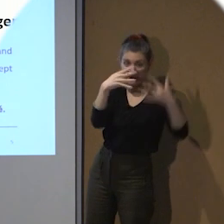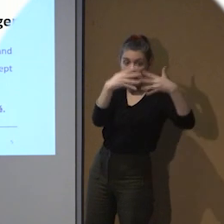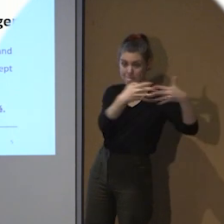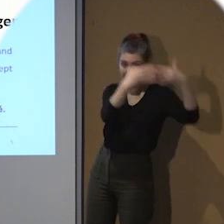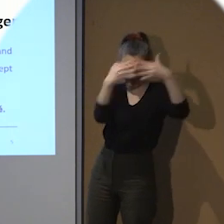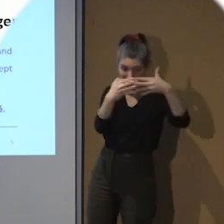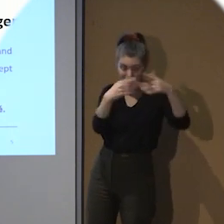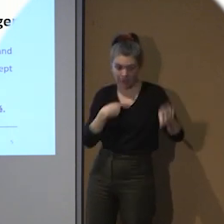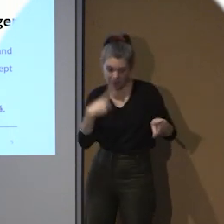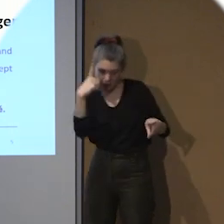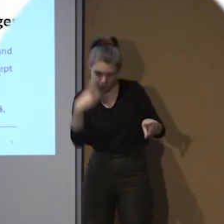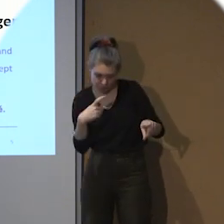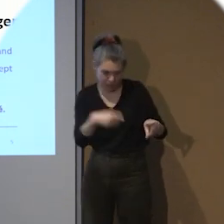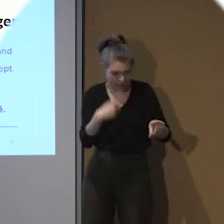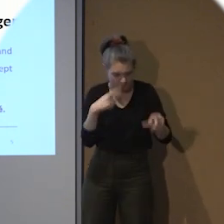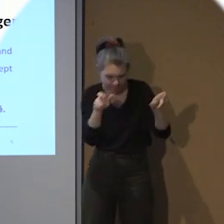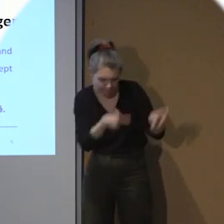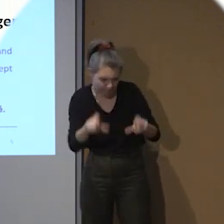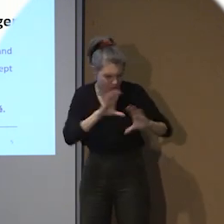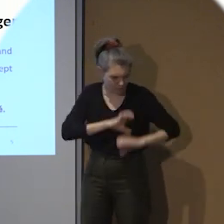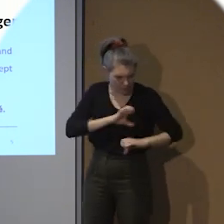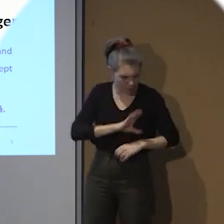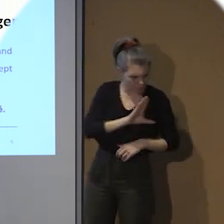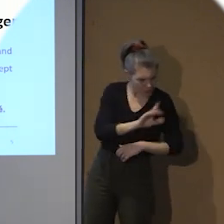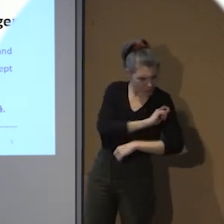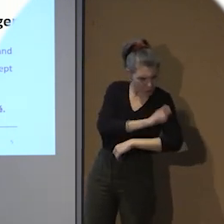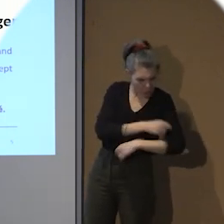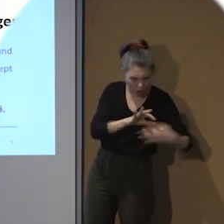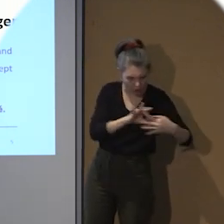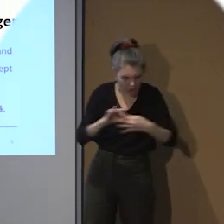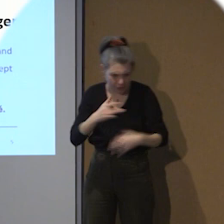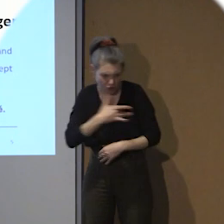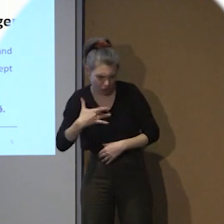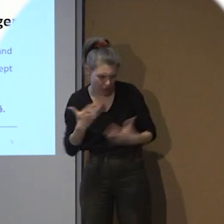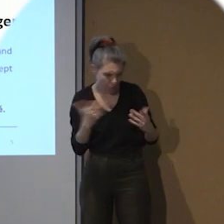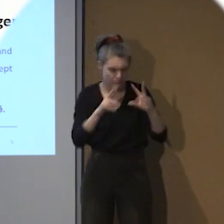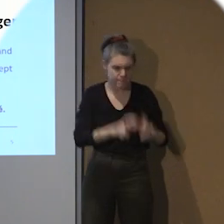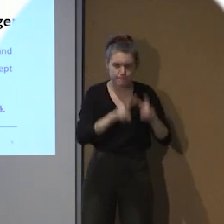premiers substrats scientifiques du bienfait de l'activité physique sur le corps.